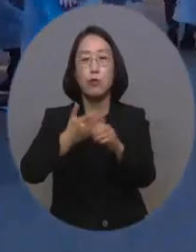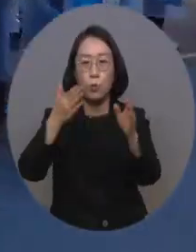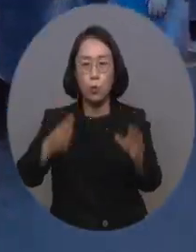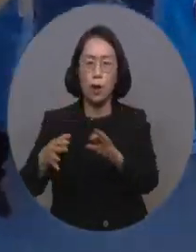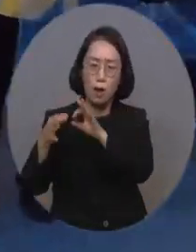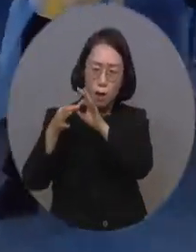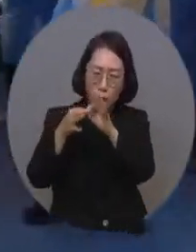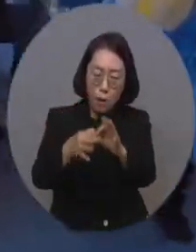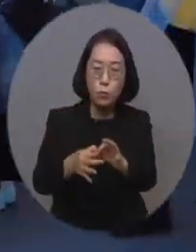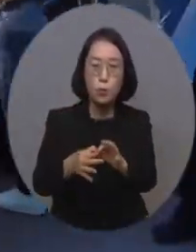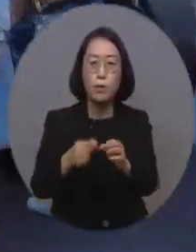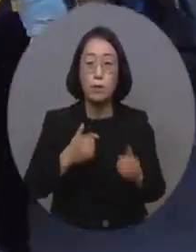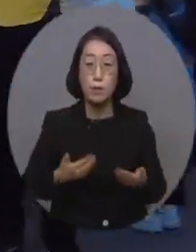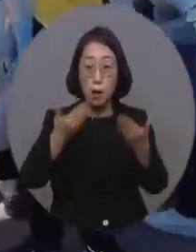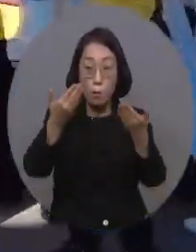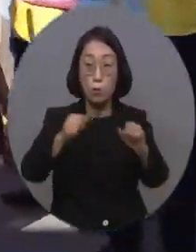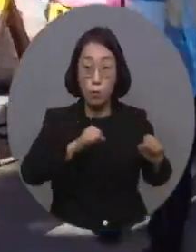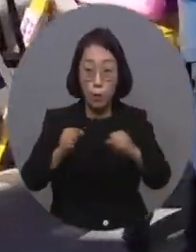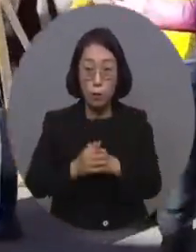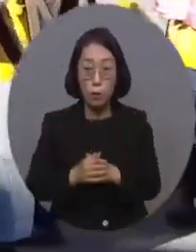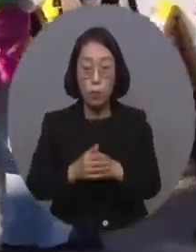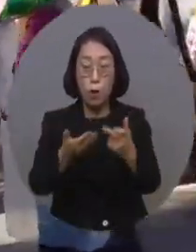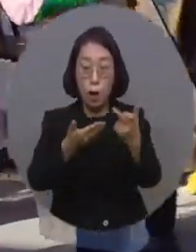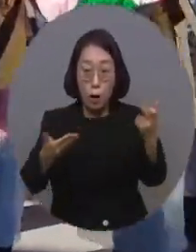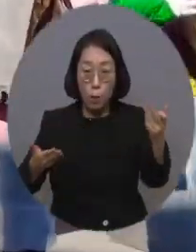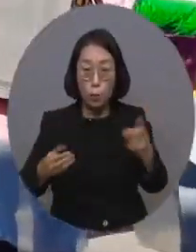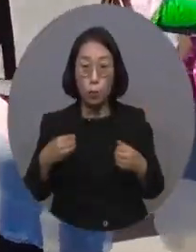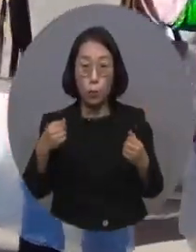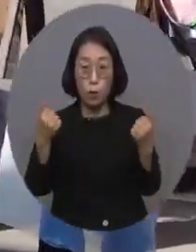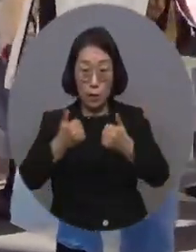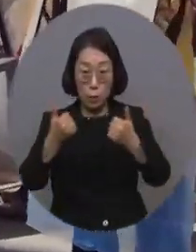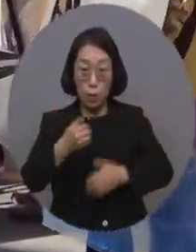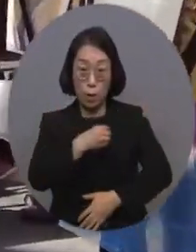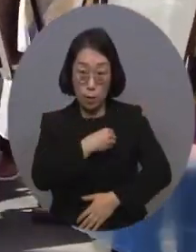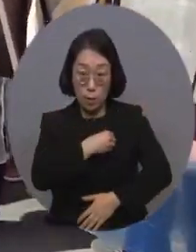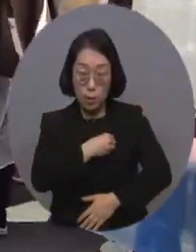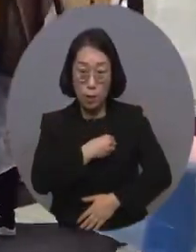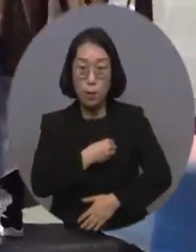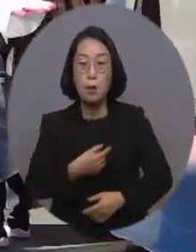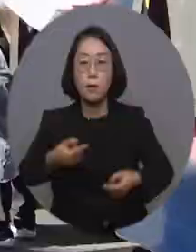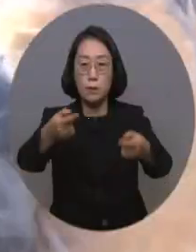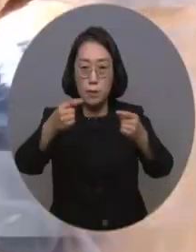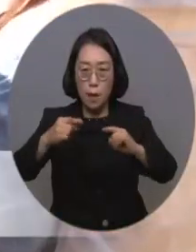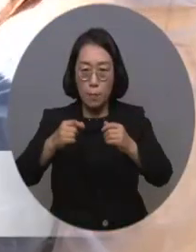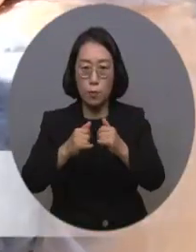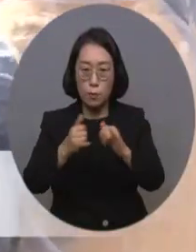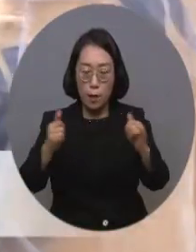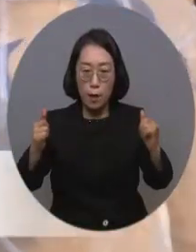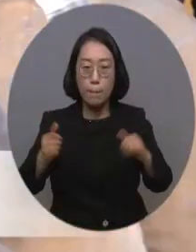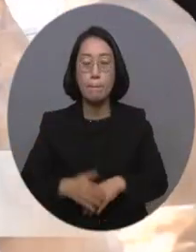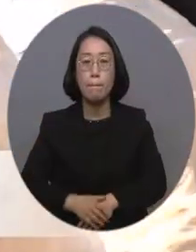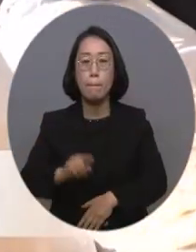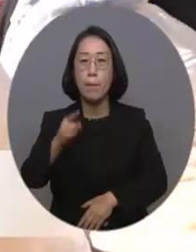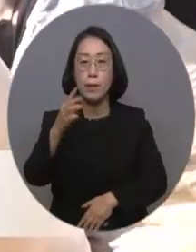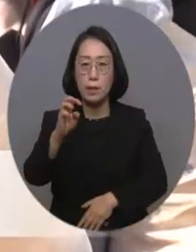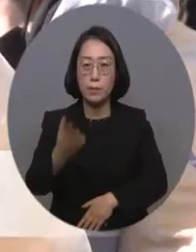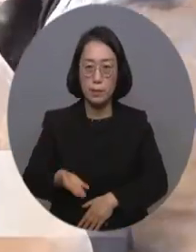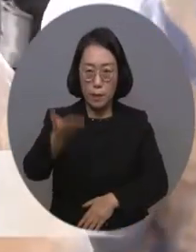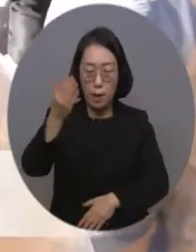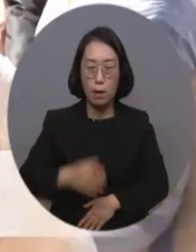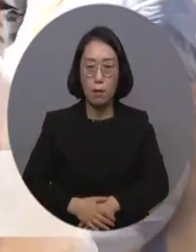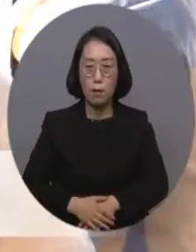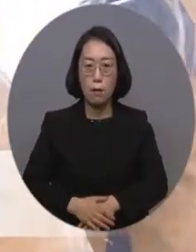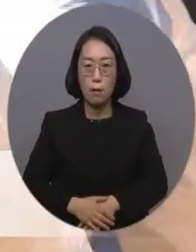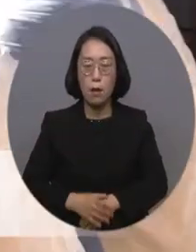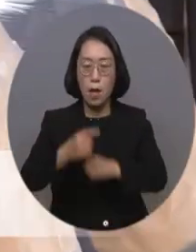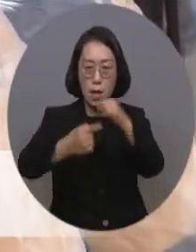배달 봉사활동은 강원도 의회 의원 및 사무처 직원 등 130여 명이 참여했습니다. 우리 의회가 매년 한